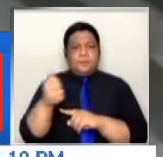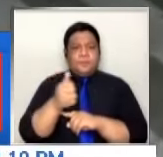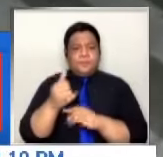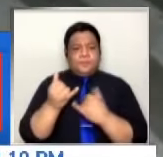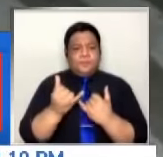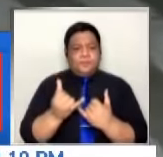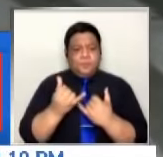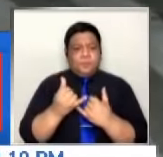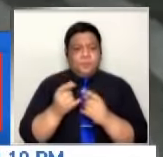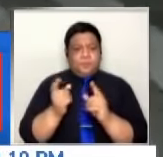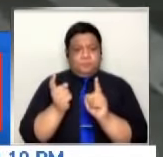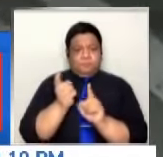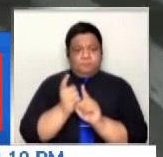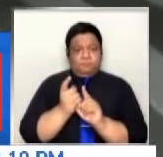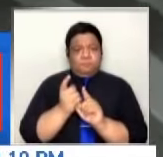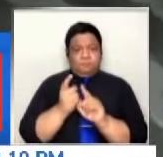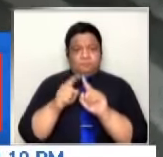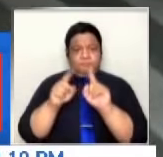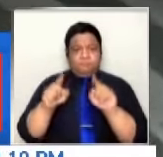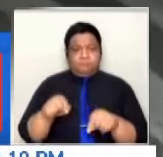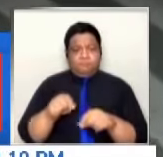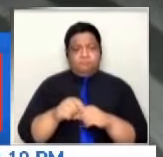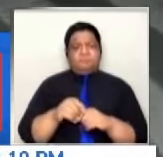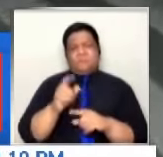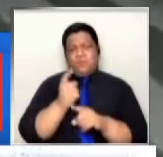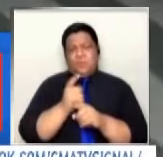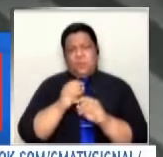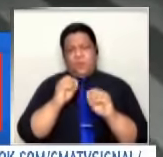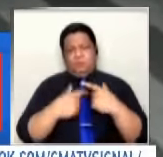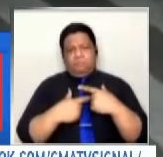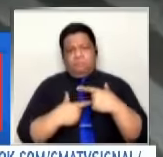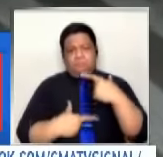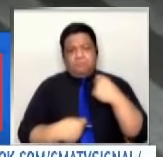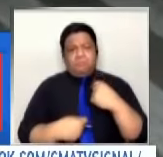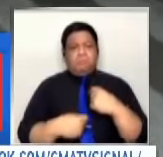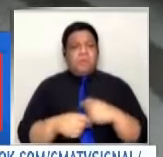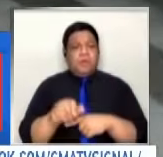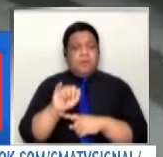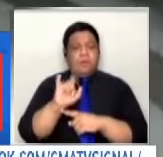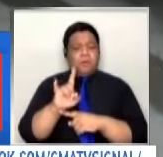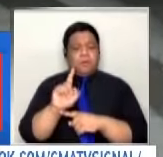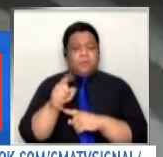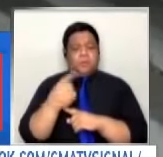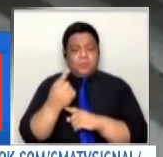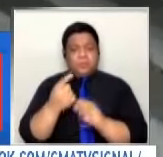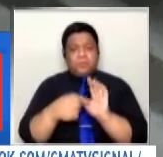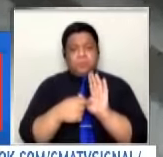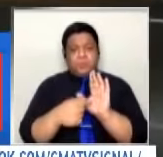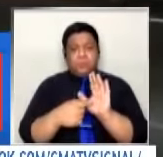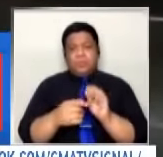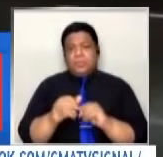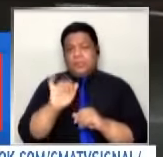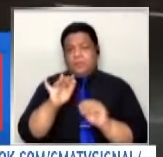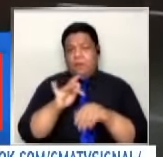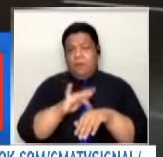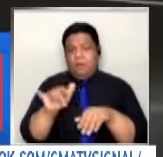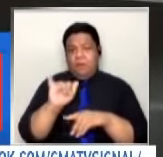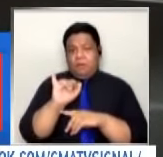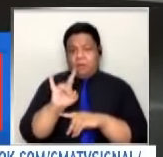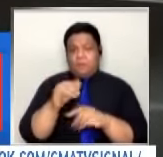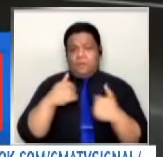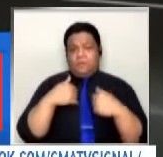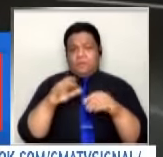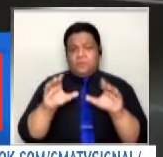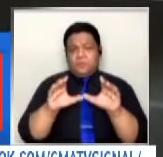right, sir. Wala na pong mga quarantine pass whatever. ID lang po ang pakikita. Well, kung wala pong ID, yung certificate of employment po